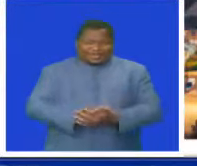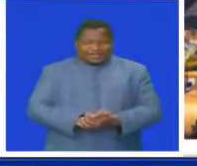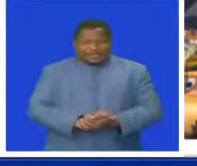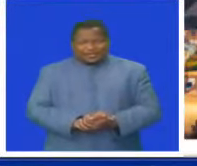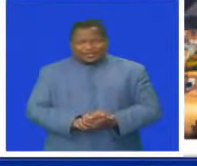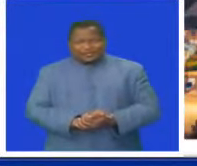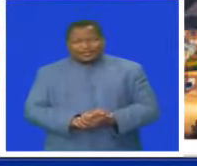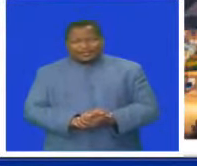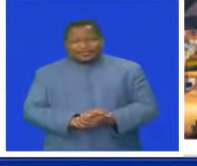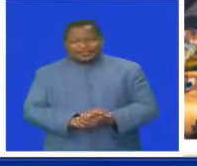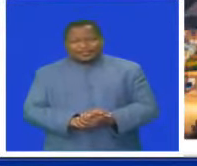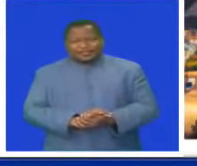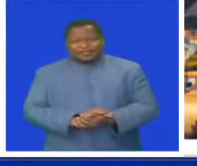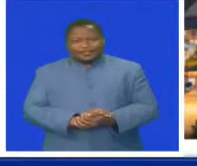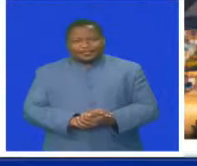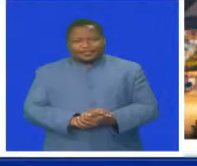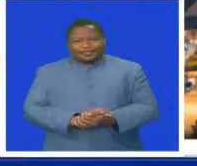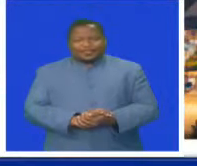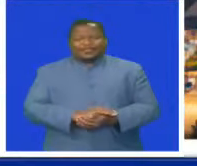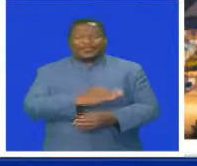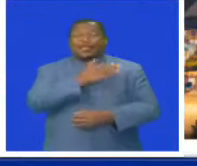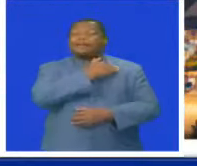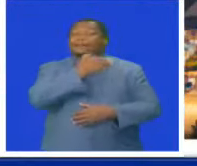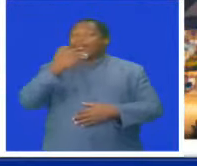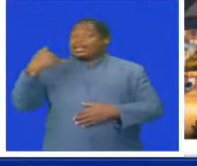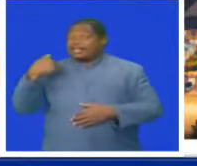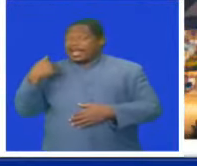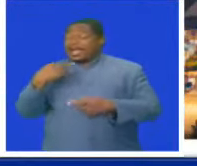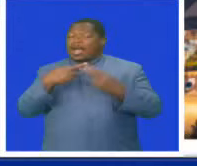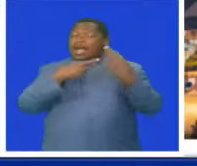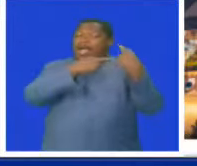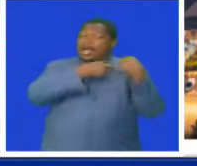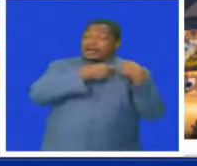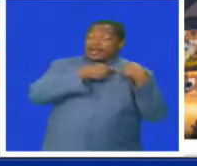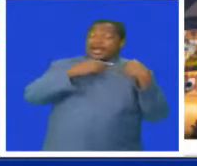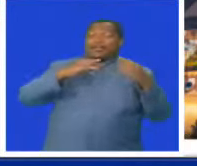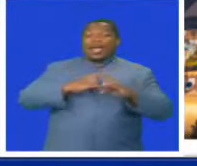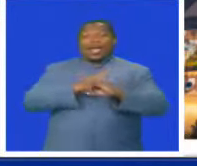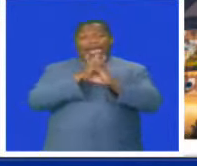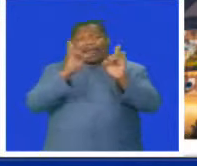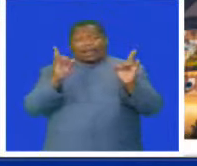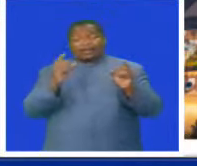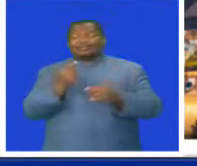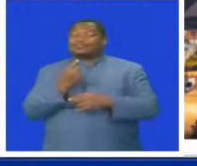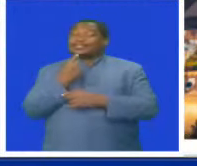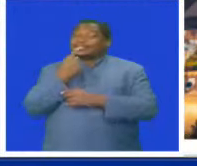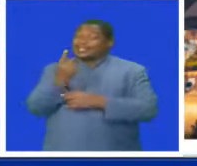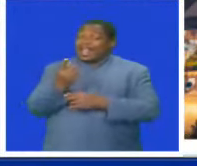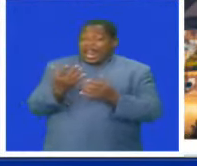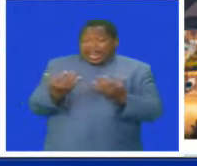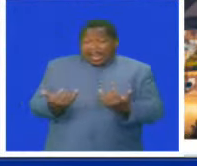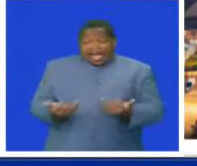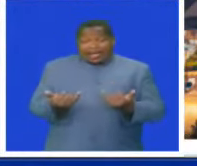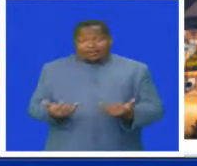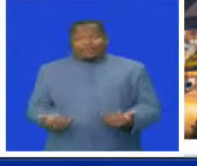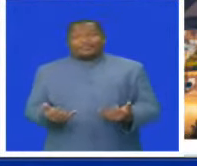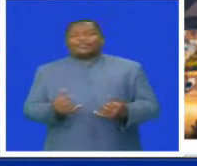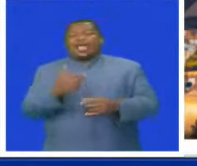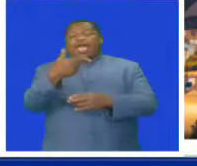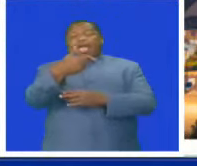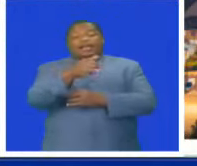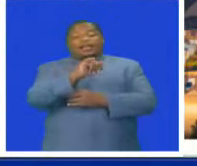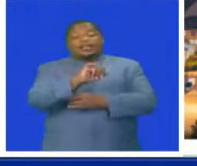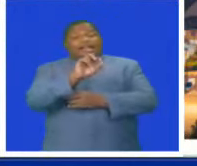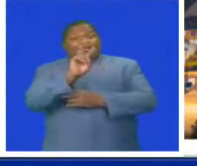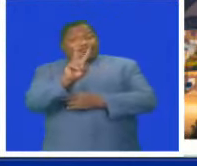Imvuna elitiko letempilo lizinkosi ithi indlela lensha letholakele yekuvikelisa ligciwane HIV itawusita ke